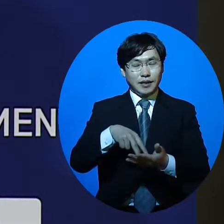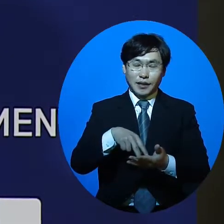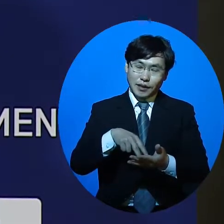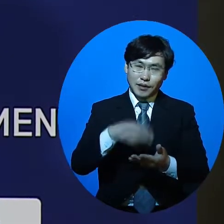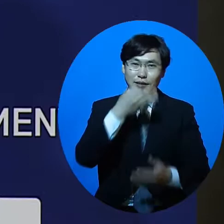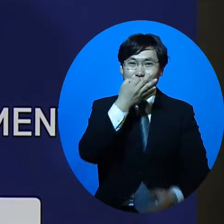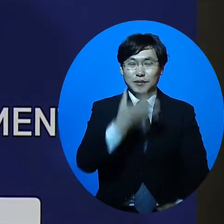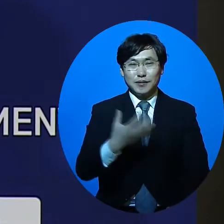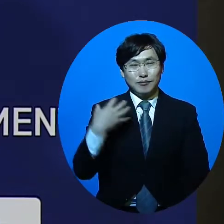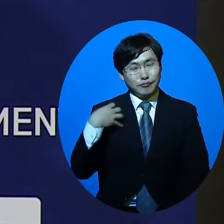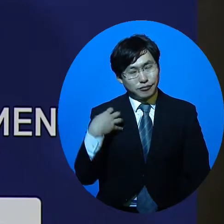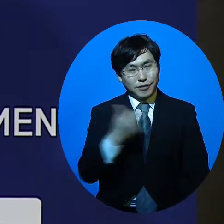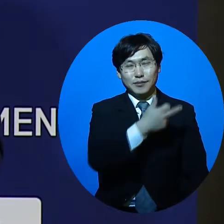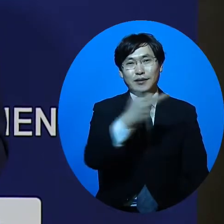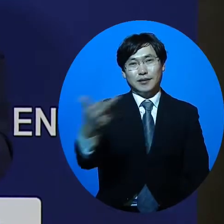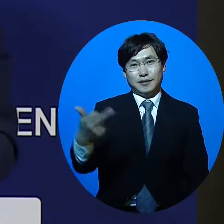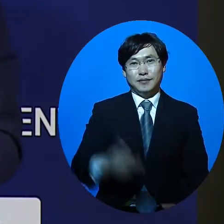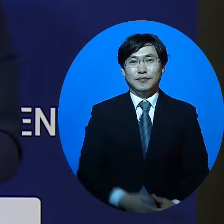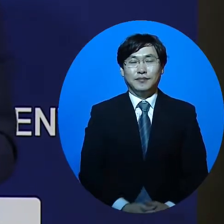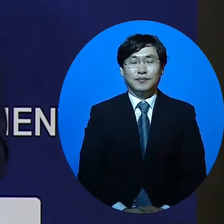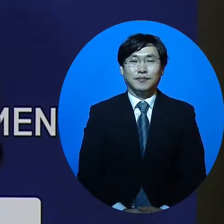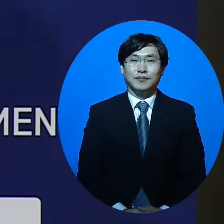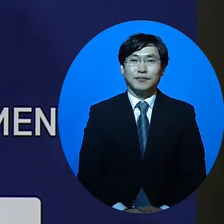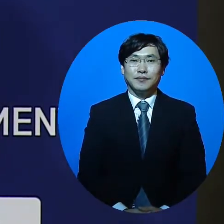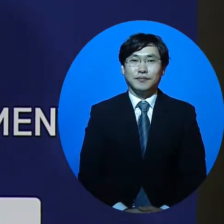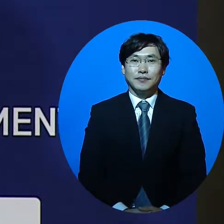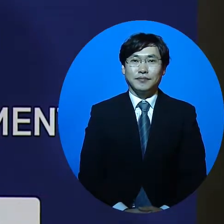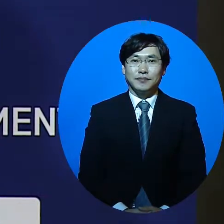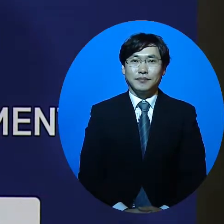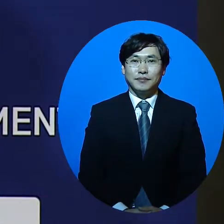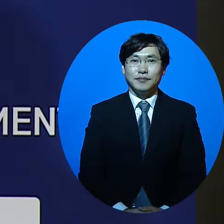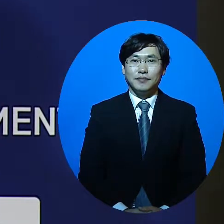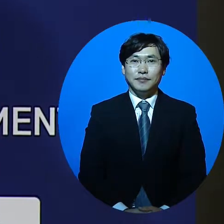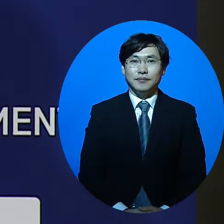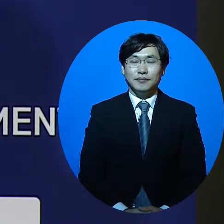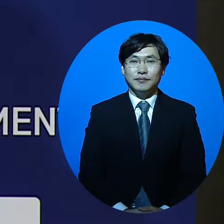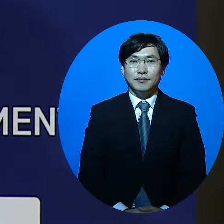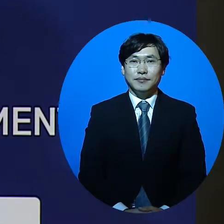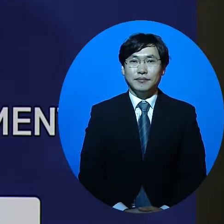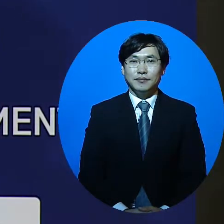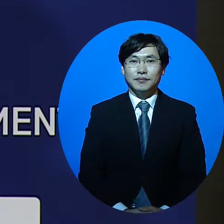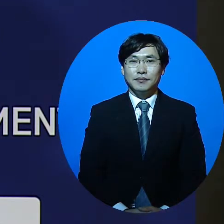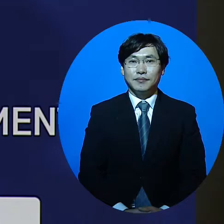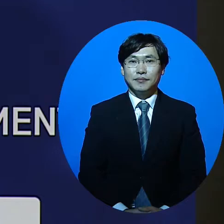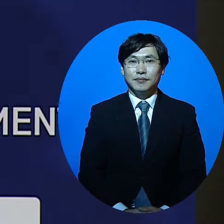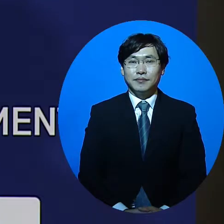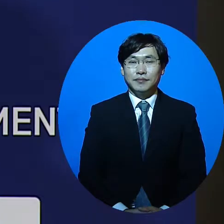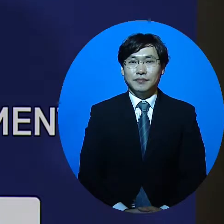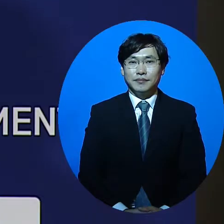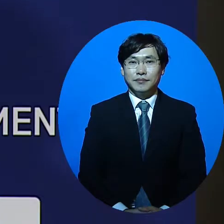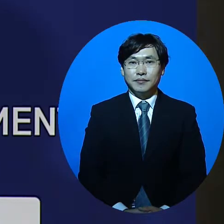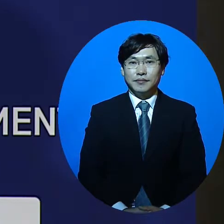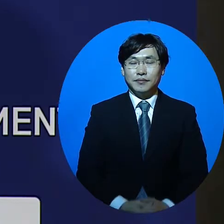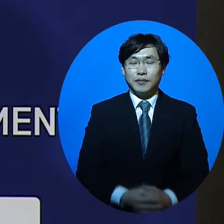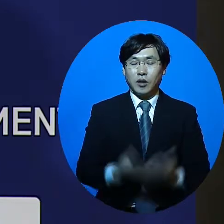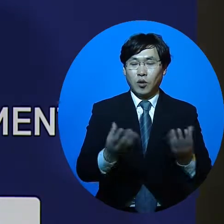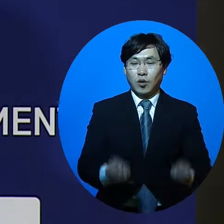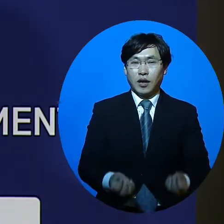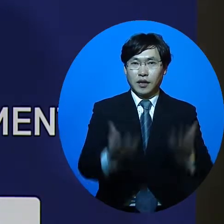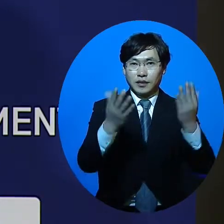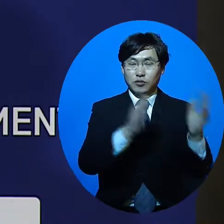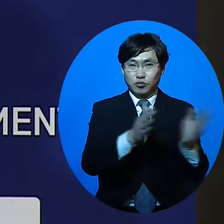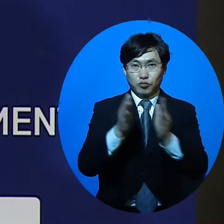더 오늘 발표가 좀 부담이 되는 그런 자리인 것 같습니다. 이 행사를